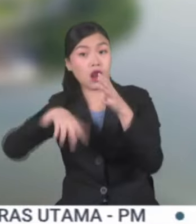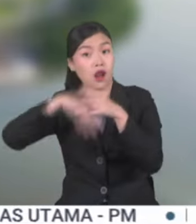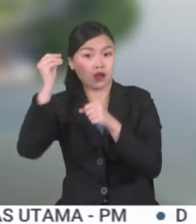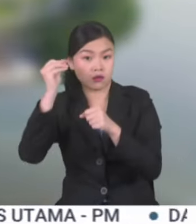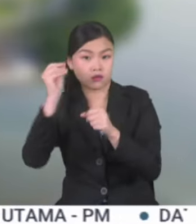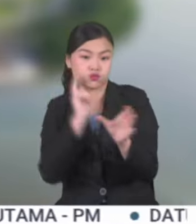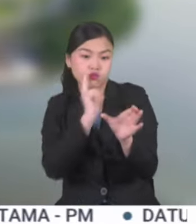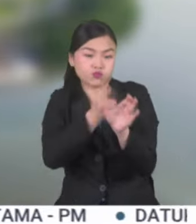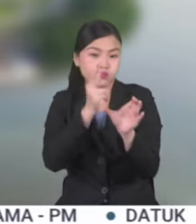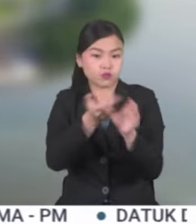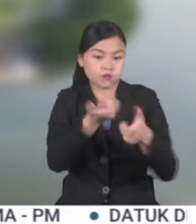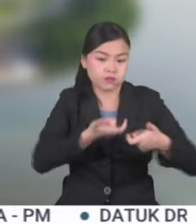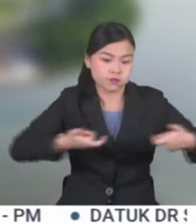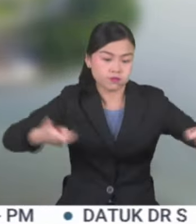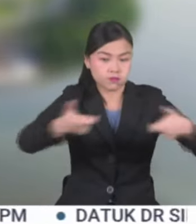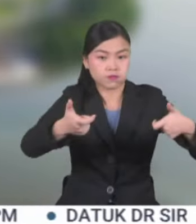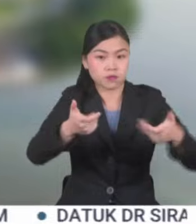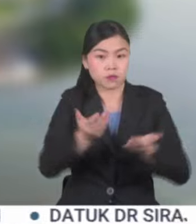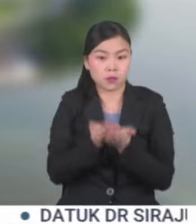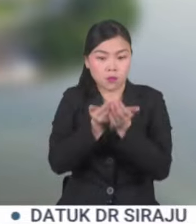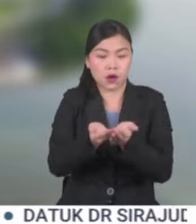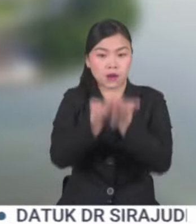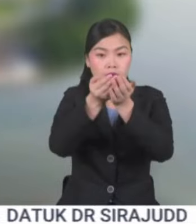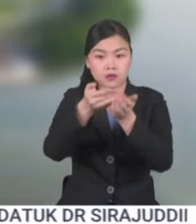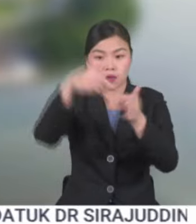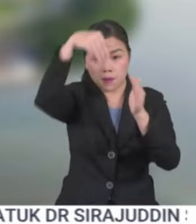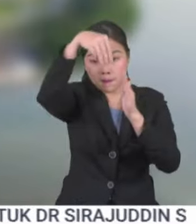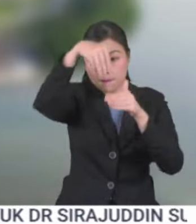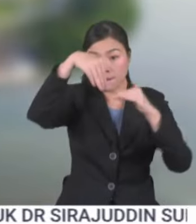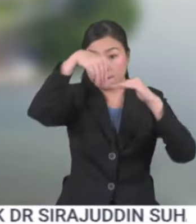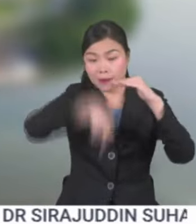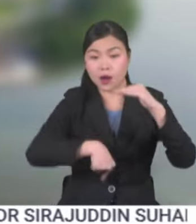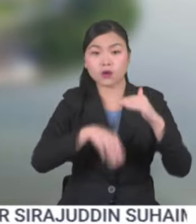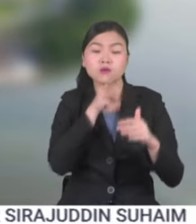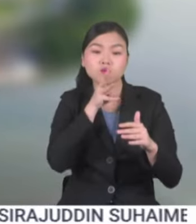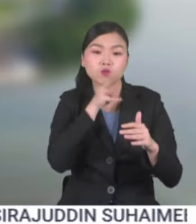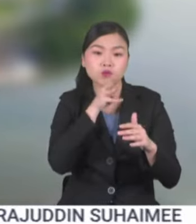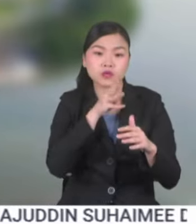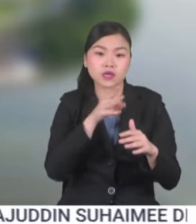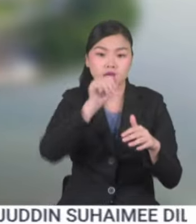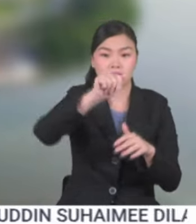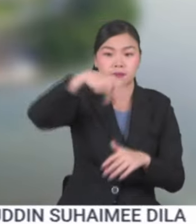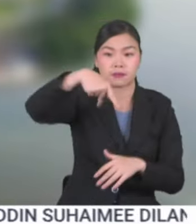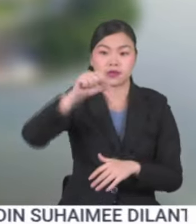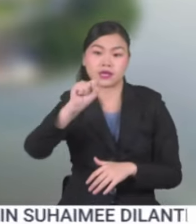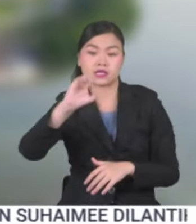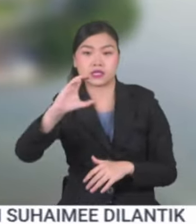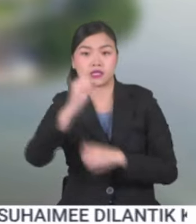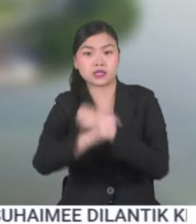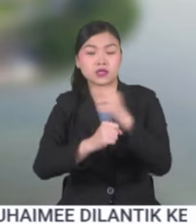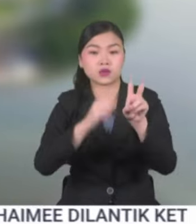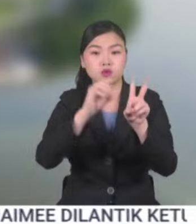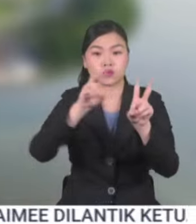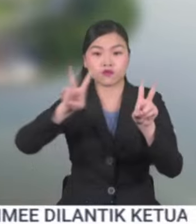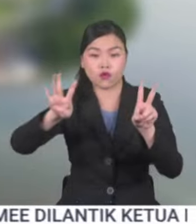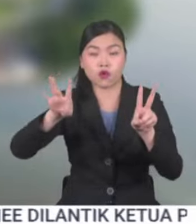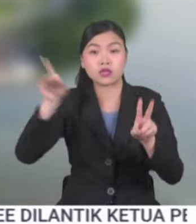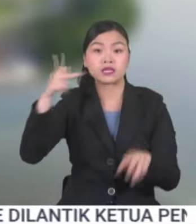menyertai persidangan kapal selam Asia Pasifik apsc ke-20 2024 di Kota